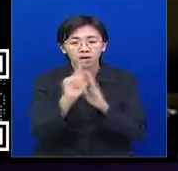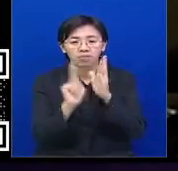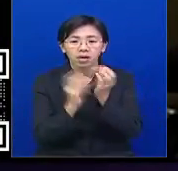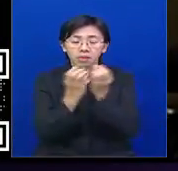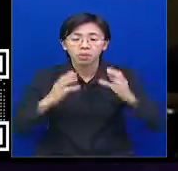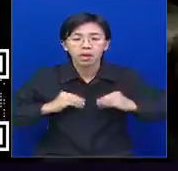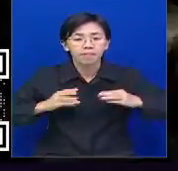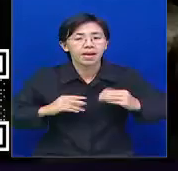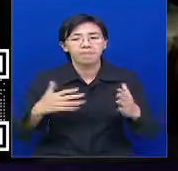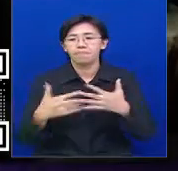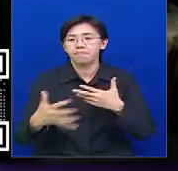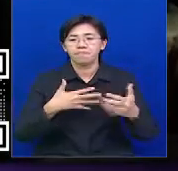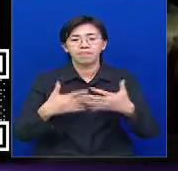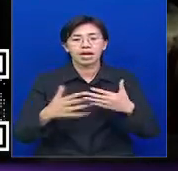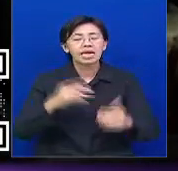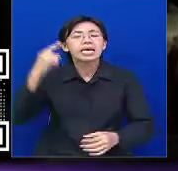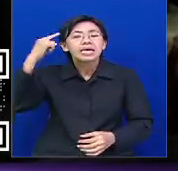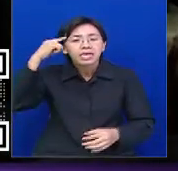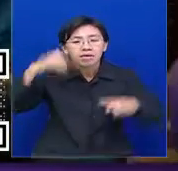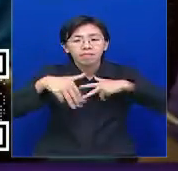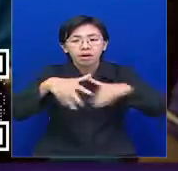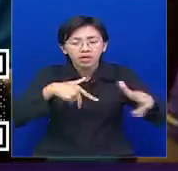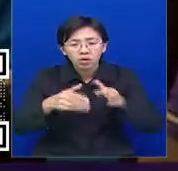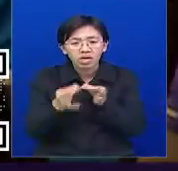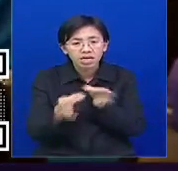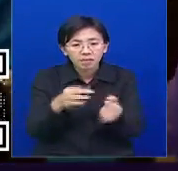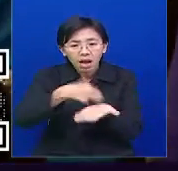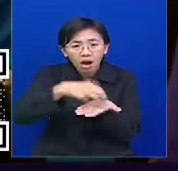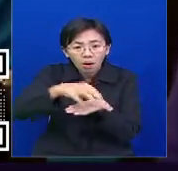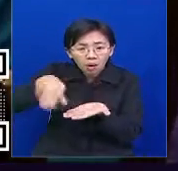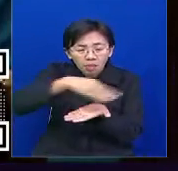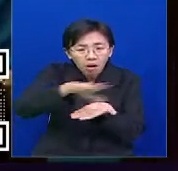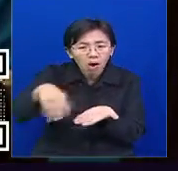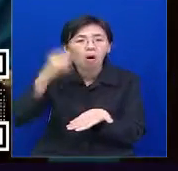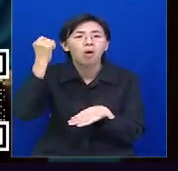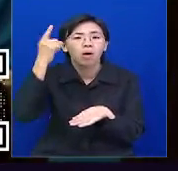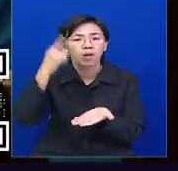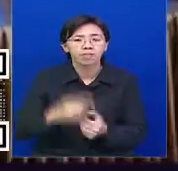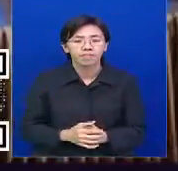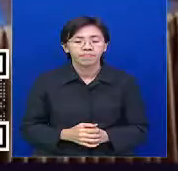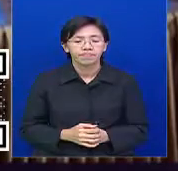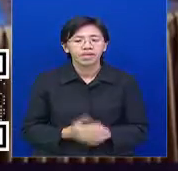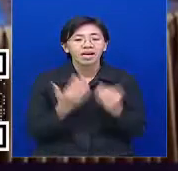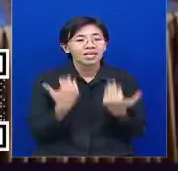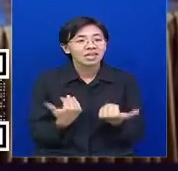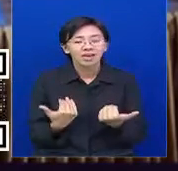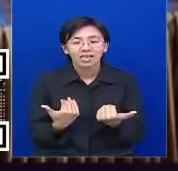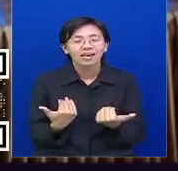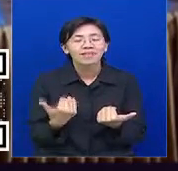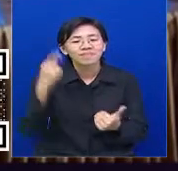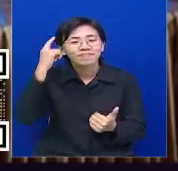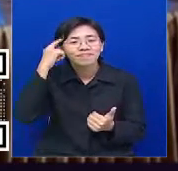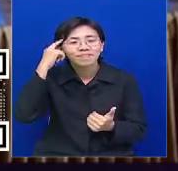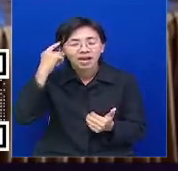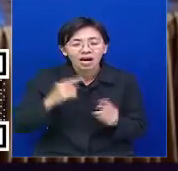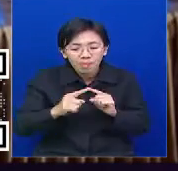ญค่ะแต่ก็เชื่อว่าประชาชนที่ได้รับฟังการชี้แจงนั้นจะเกิดความเข้าใจขณะนี้ยังไม่มีความจำเป็นนะคะจะต้องมีการ